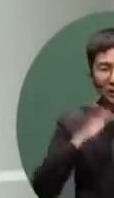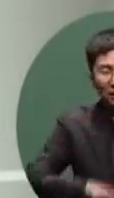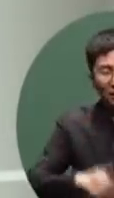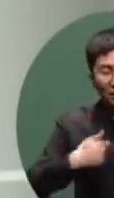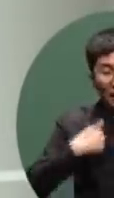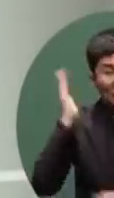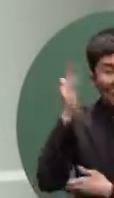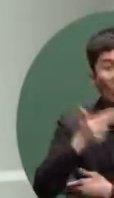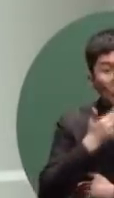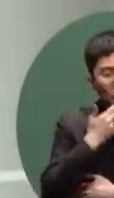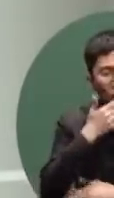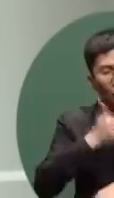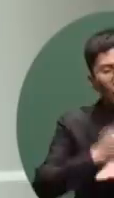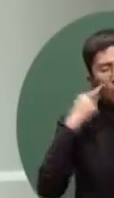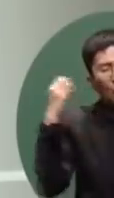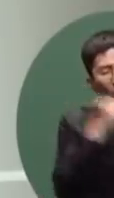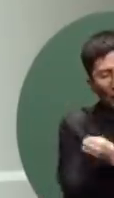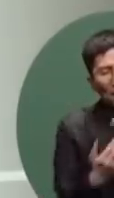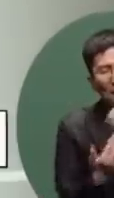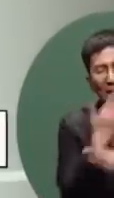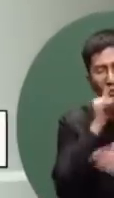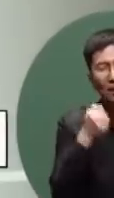오해가 생길 수 있어서 한두 가지만 확인하겠습니다.